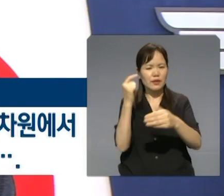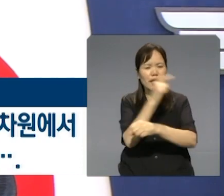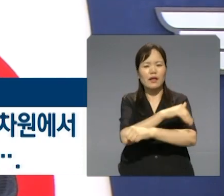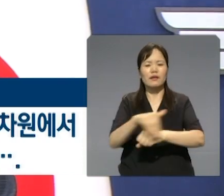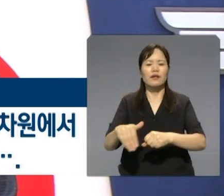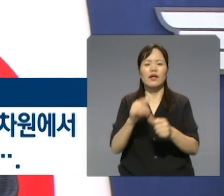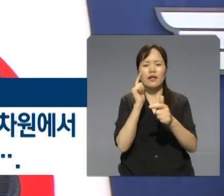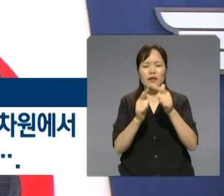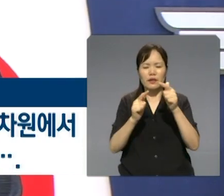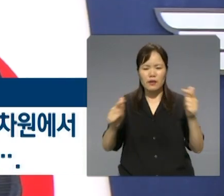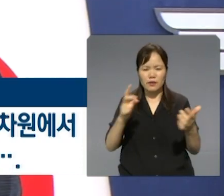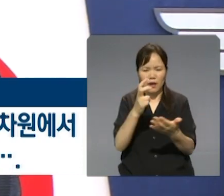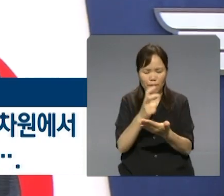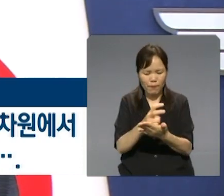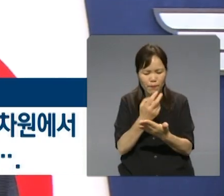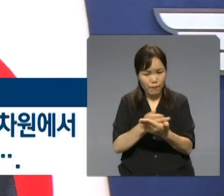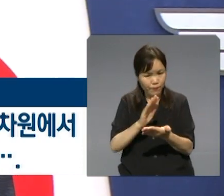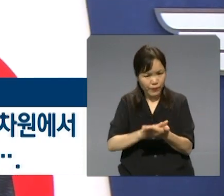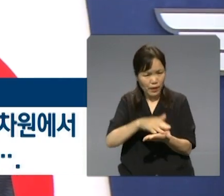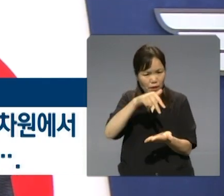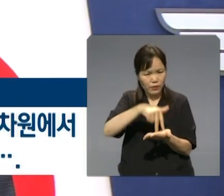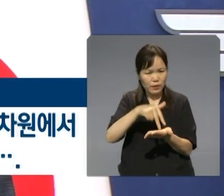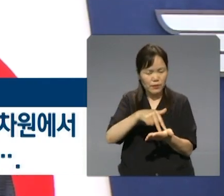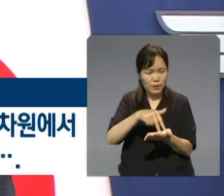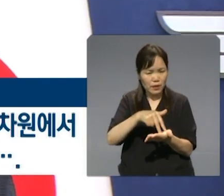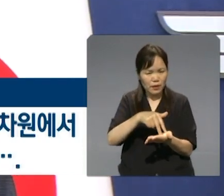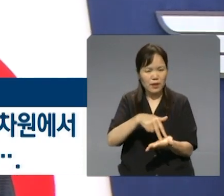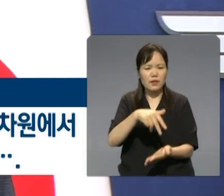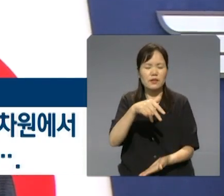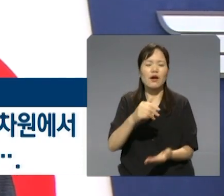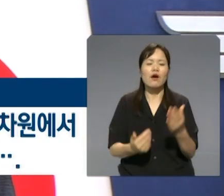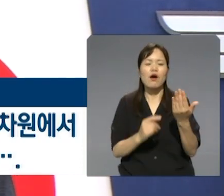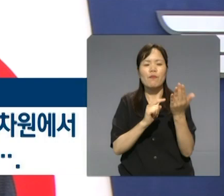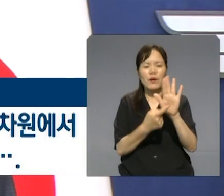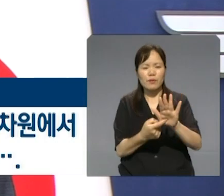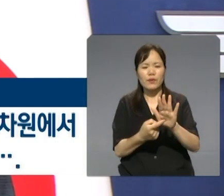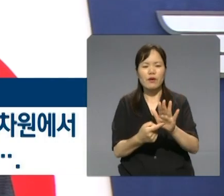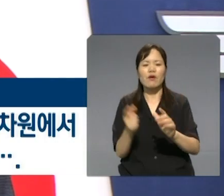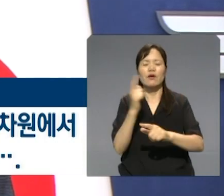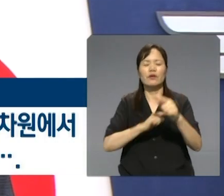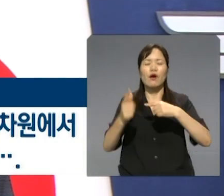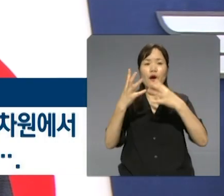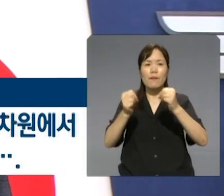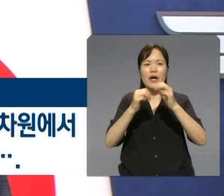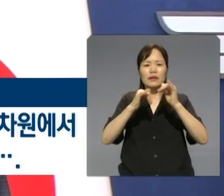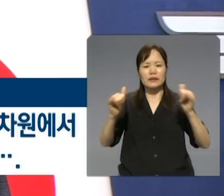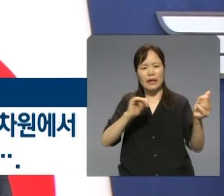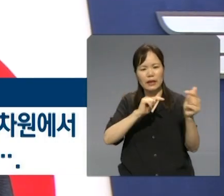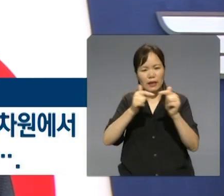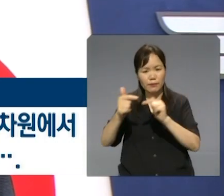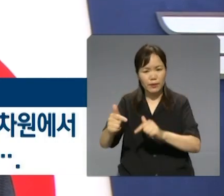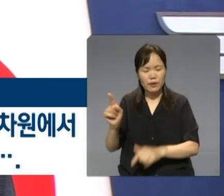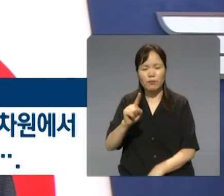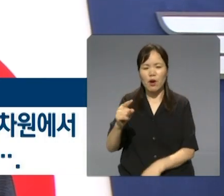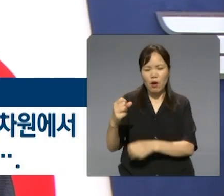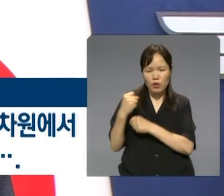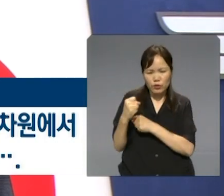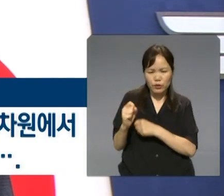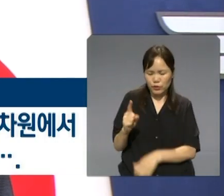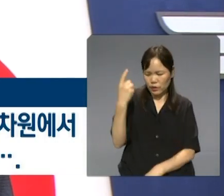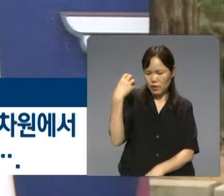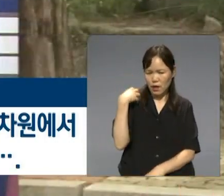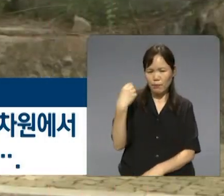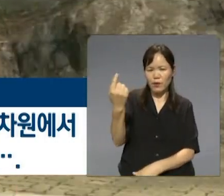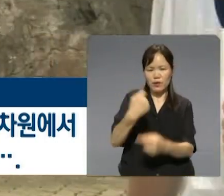계획입니다 여러가지 제도적인 개선 차원에서 나오는 것이고 더욱 많은 인재들이 군